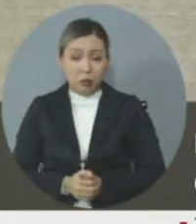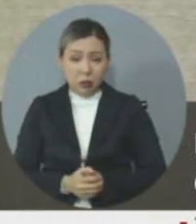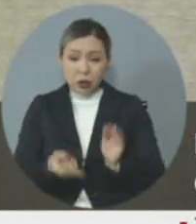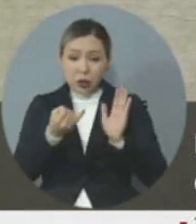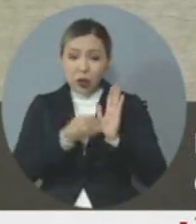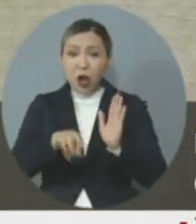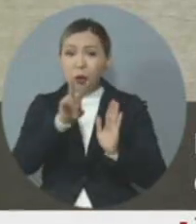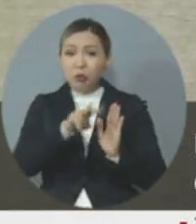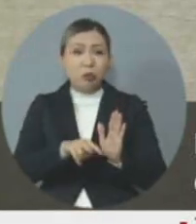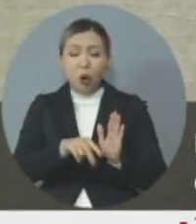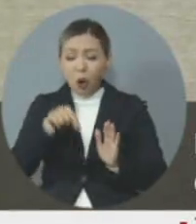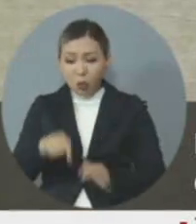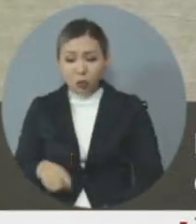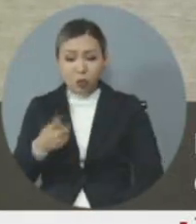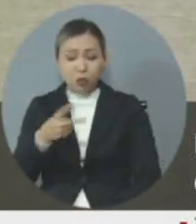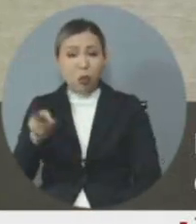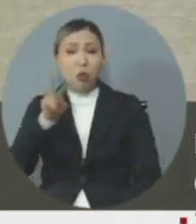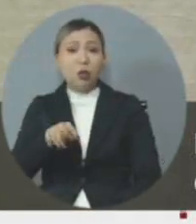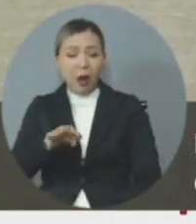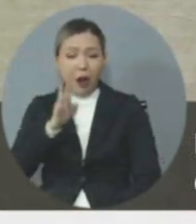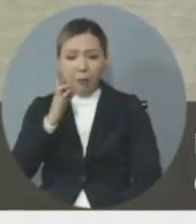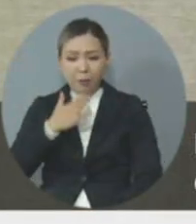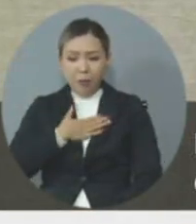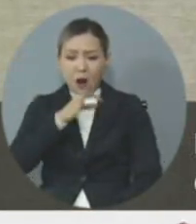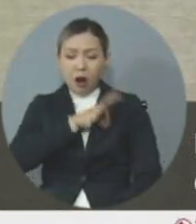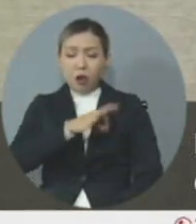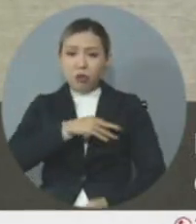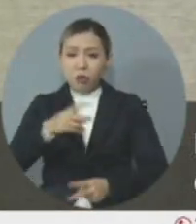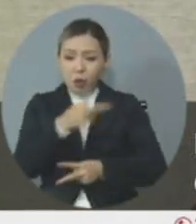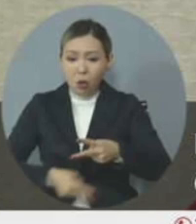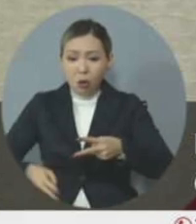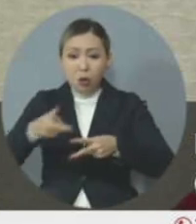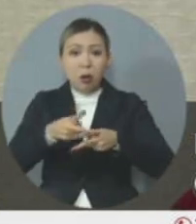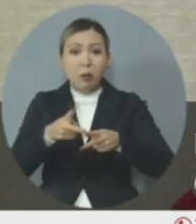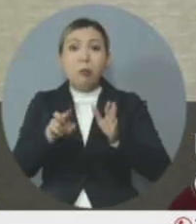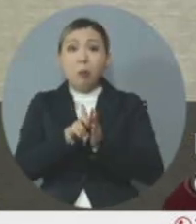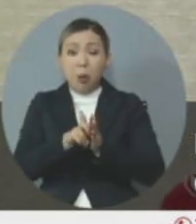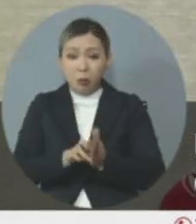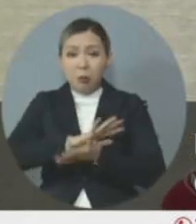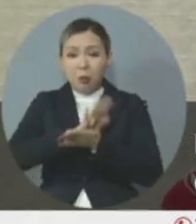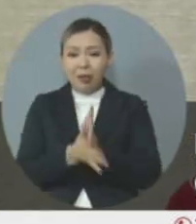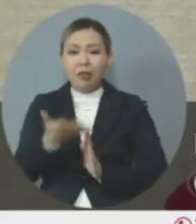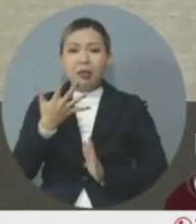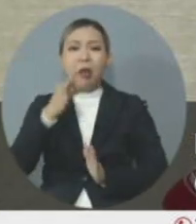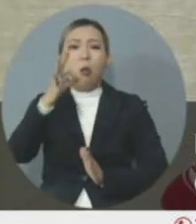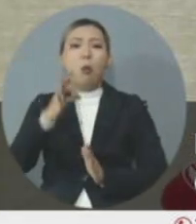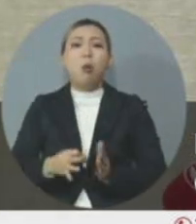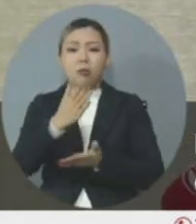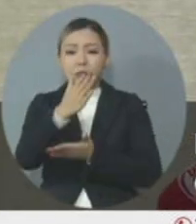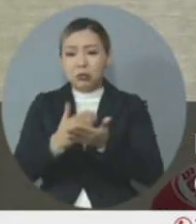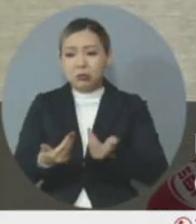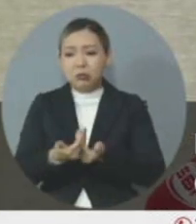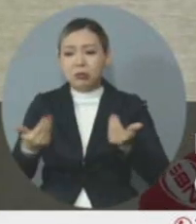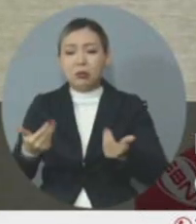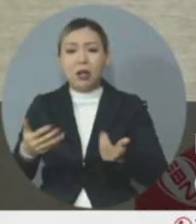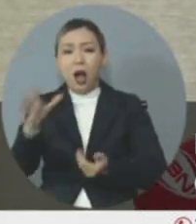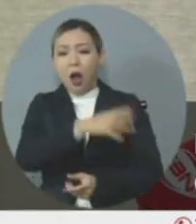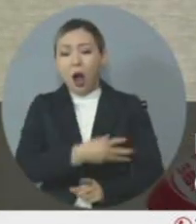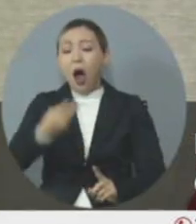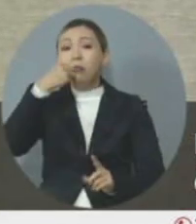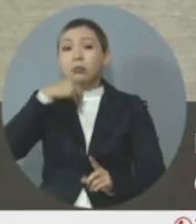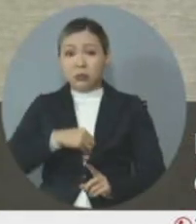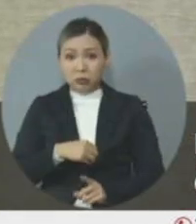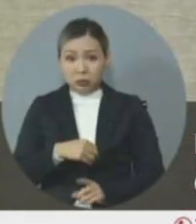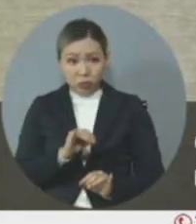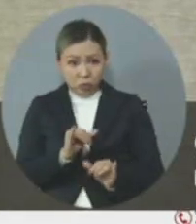доллар уулан 120 гэх юм бол тэр компани чи ашиг 2 дахин өсөх гээд байгаа үсттэй. Гэтэл талын аваачаад тэр хүмүүс чинь хуваагаад идчихдик байхаар явуур яах.